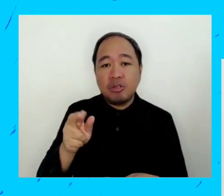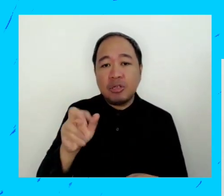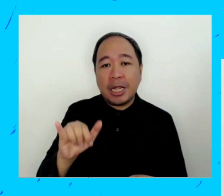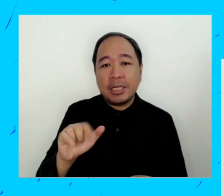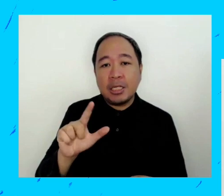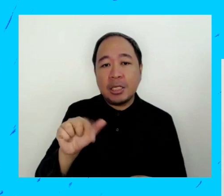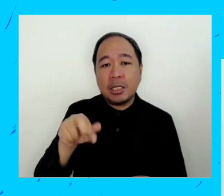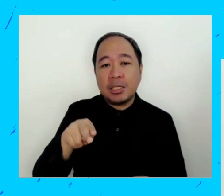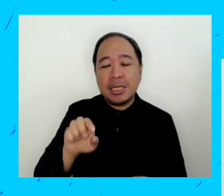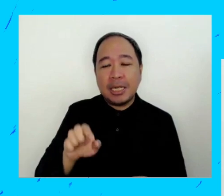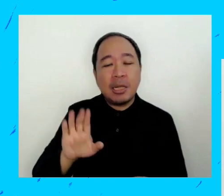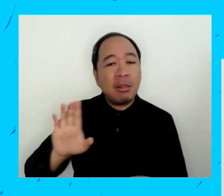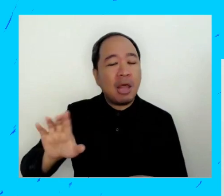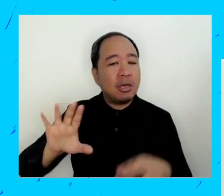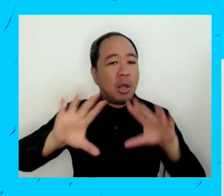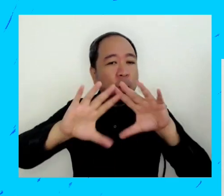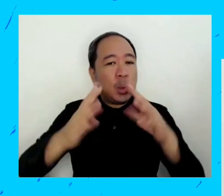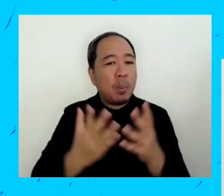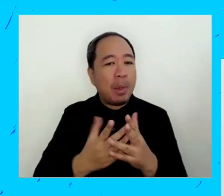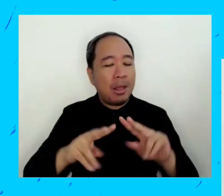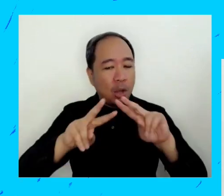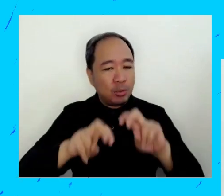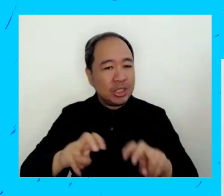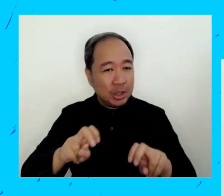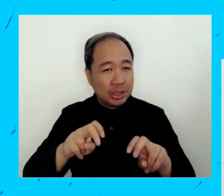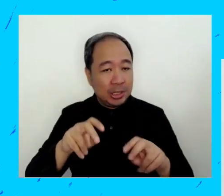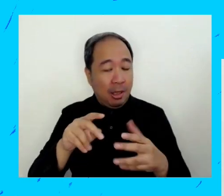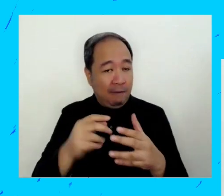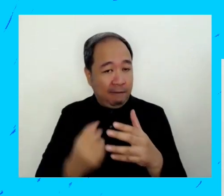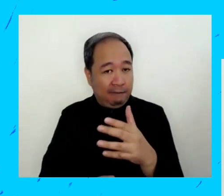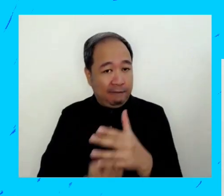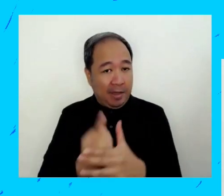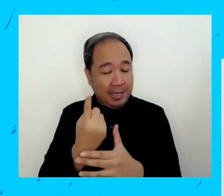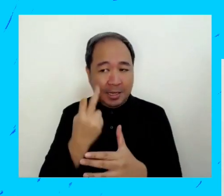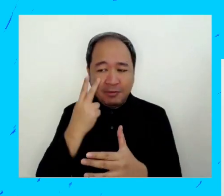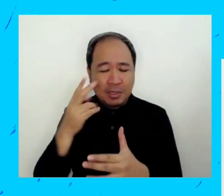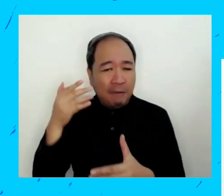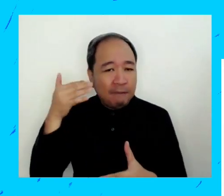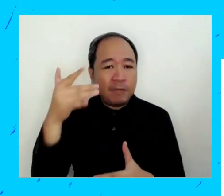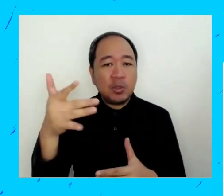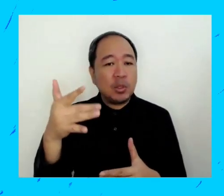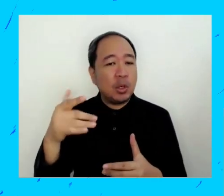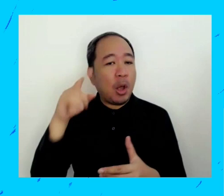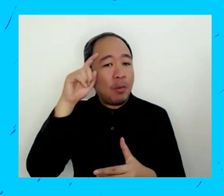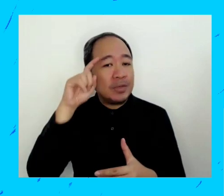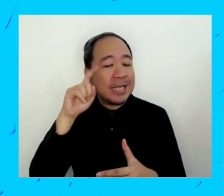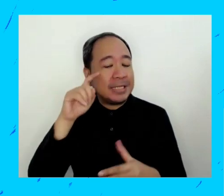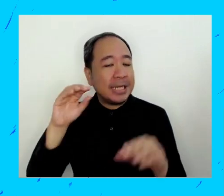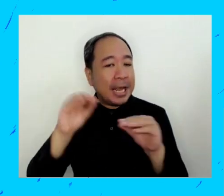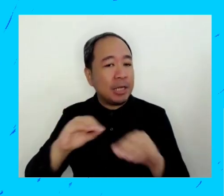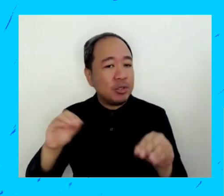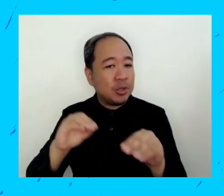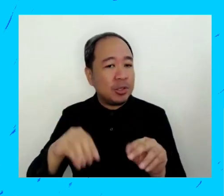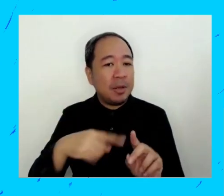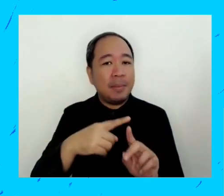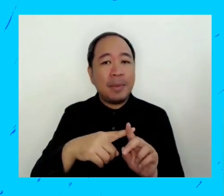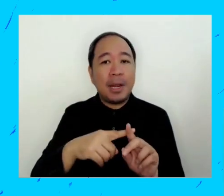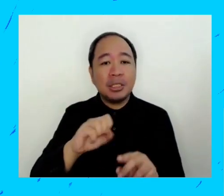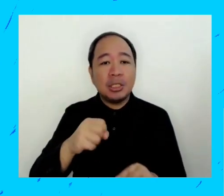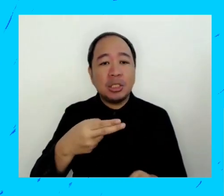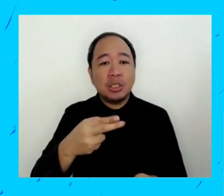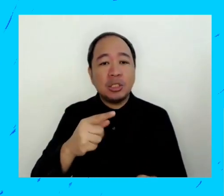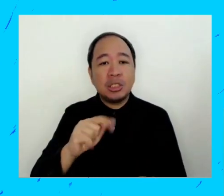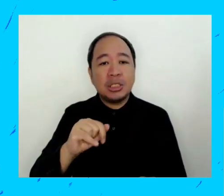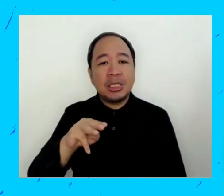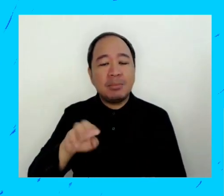maintenant recevoir les résultats sur un sondage que nous avons